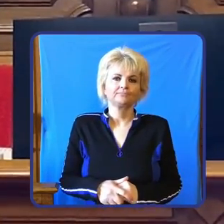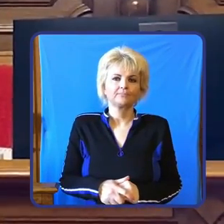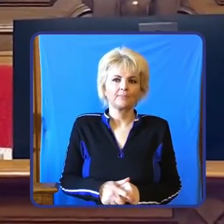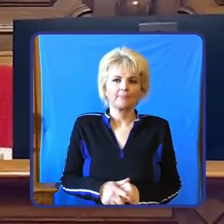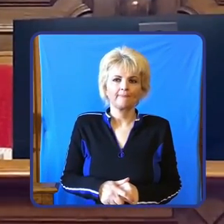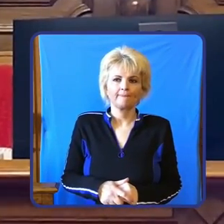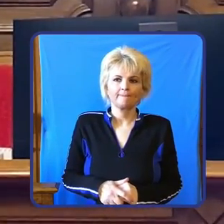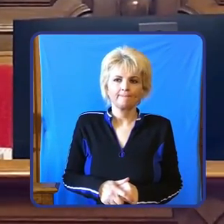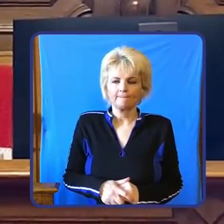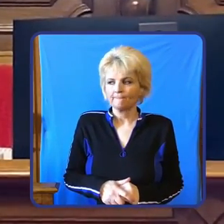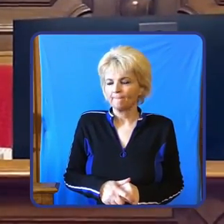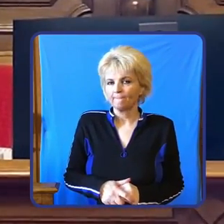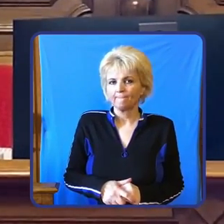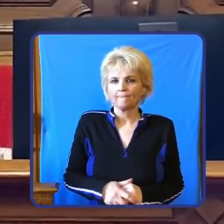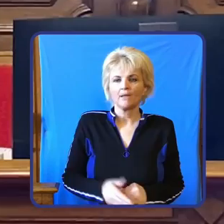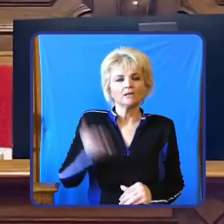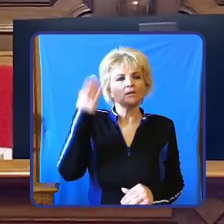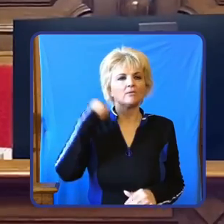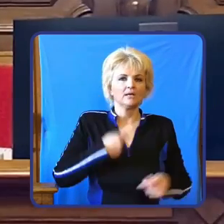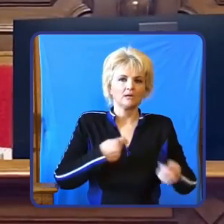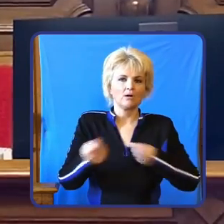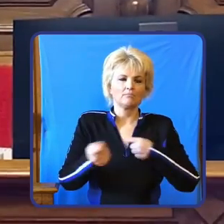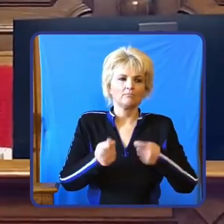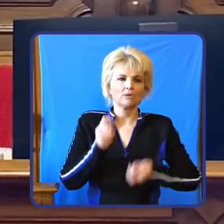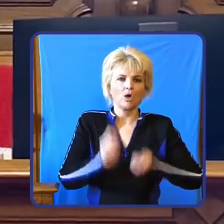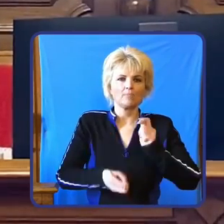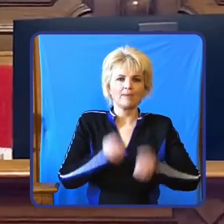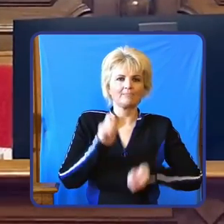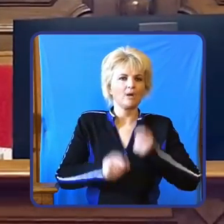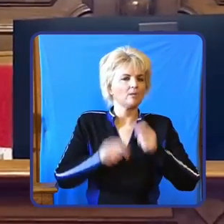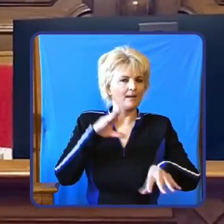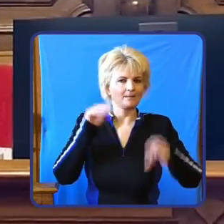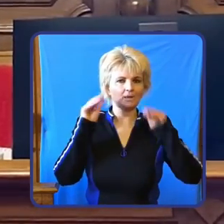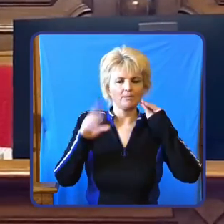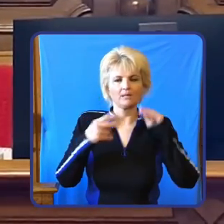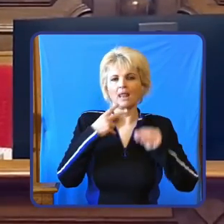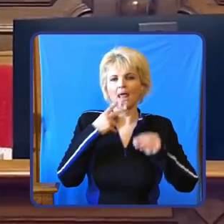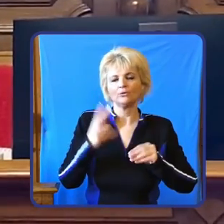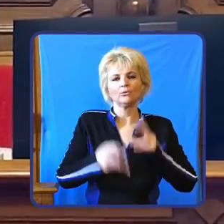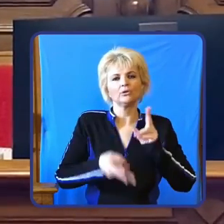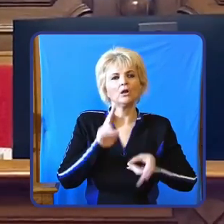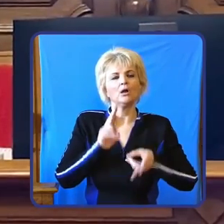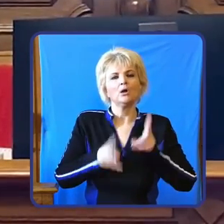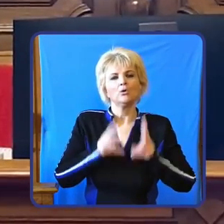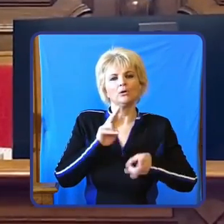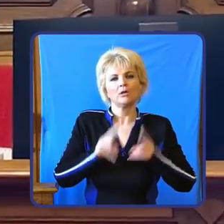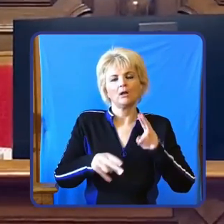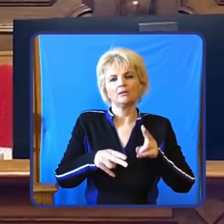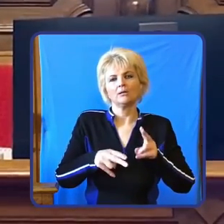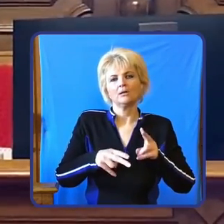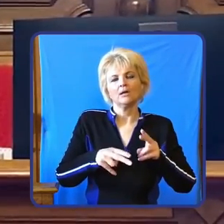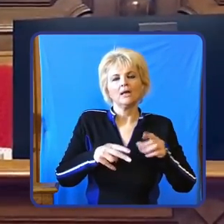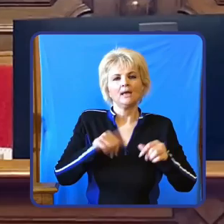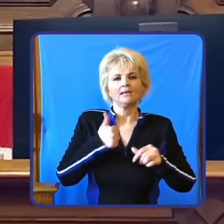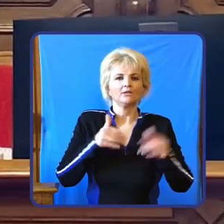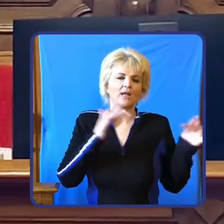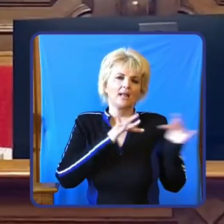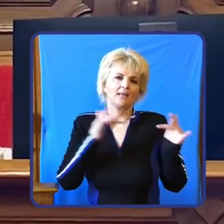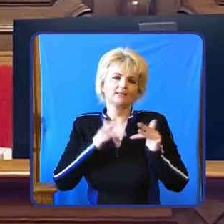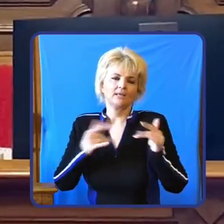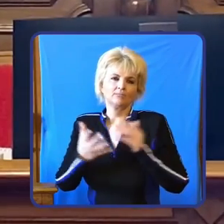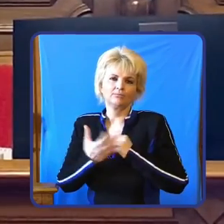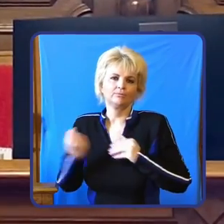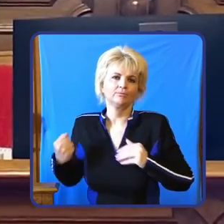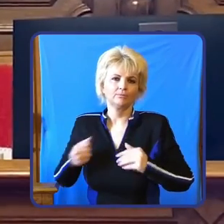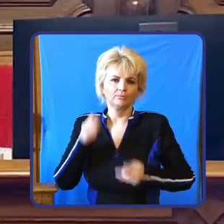De sajnos a tavalyi kampányban ugyanezt megtapasztaltuk. Pontosan mert láttuk azt, hogy hogyan szabotálták el egyes ellenzékiek az